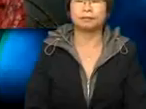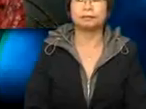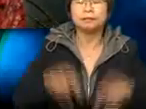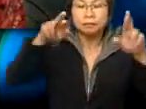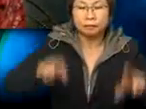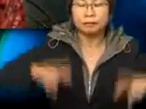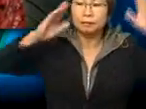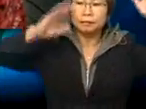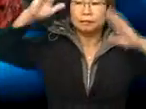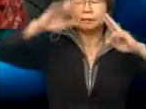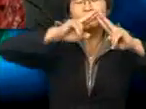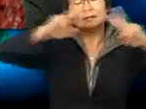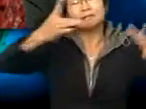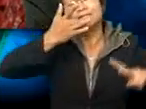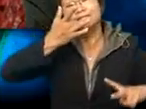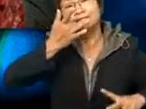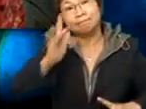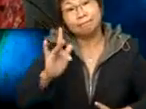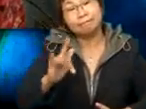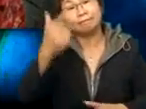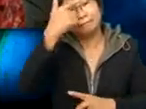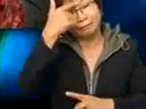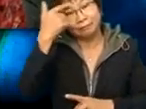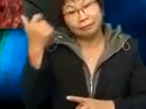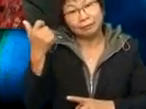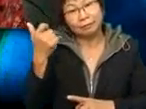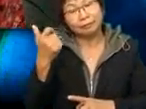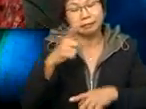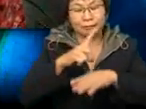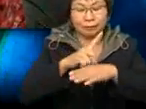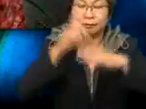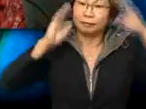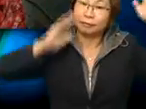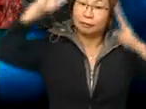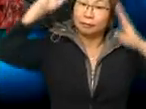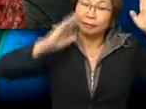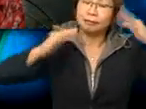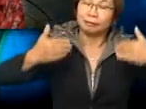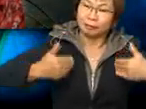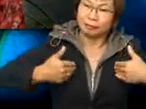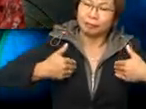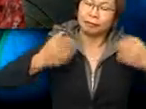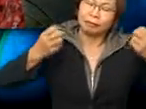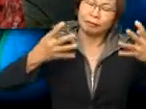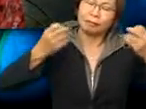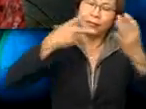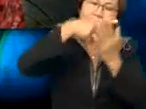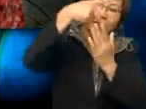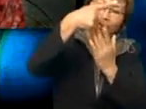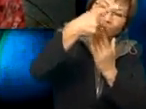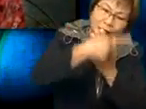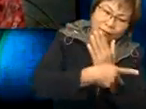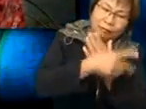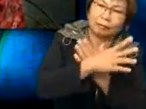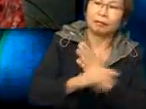Rakyat Malaysia sangat bertuah kerana di Malaysia terdapat banyak program